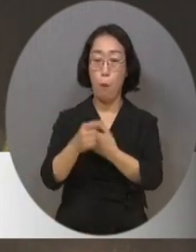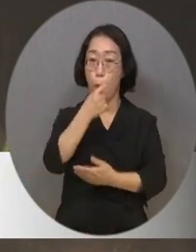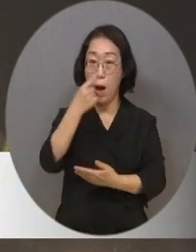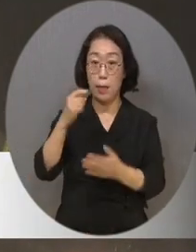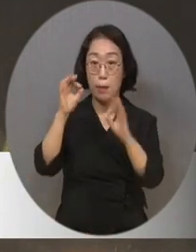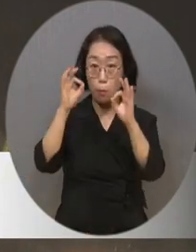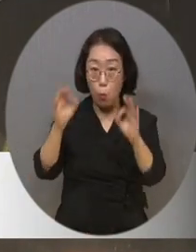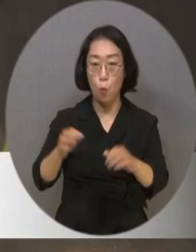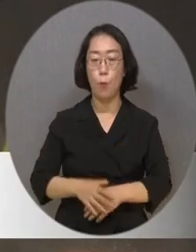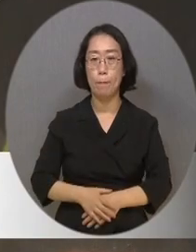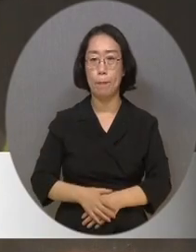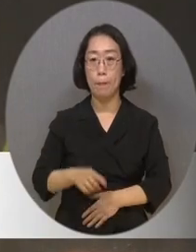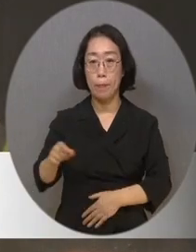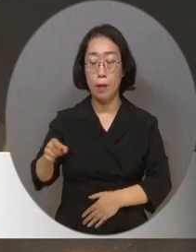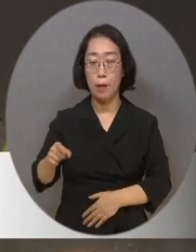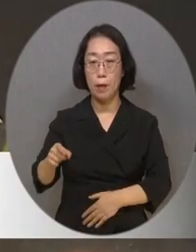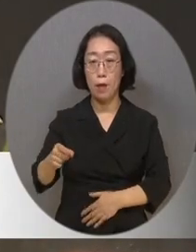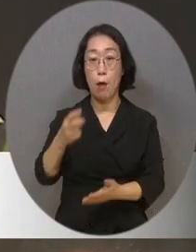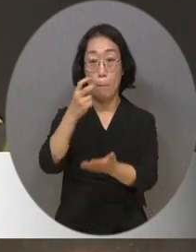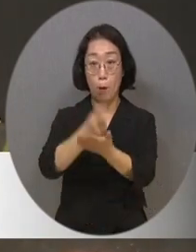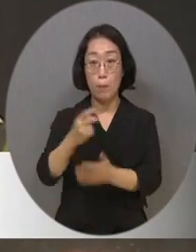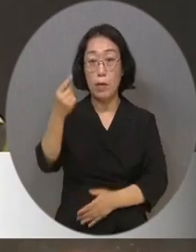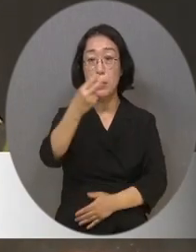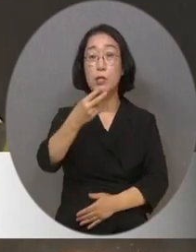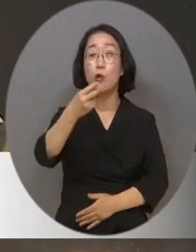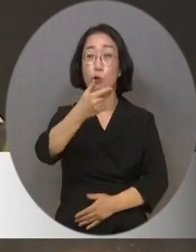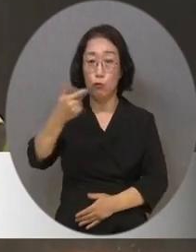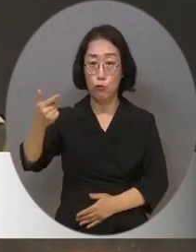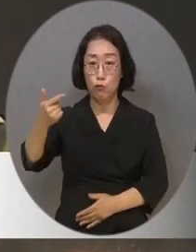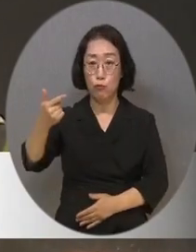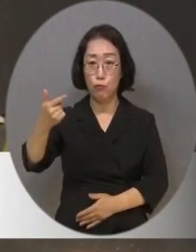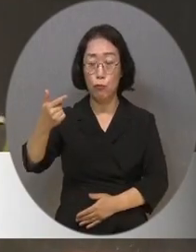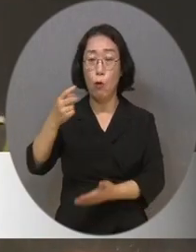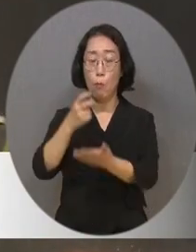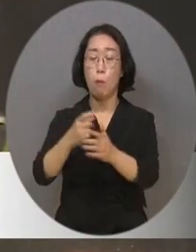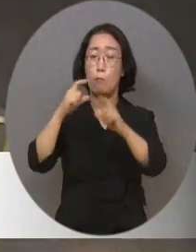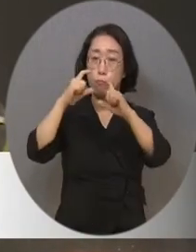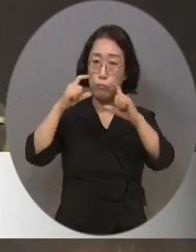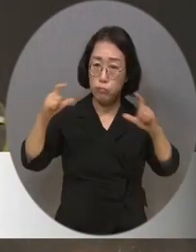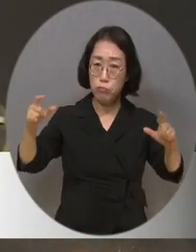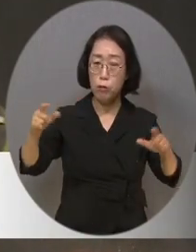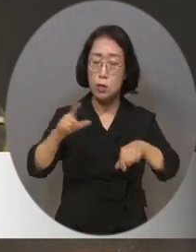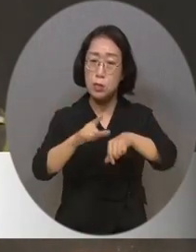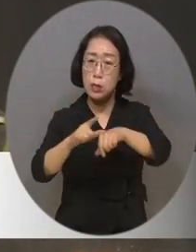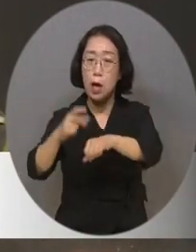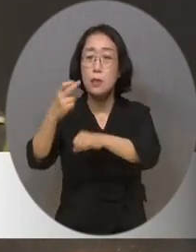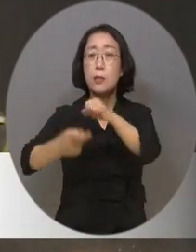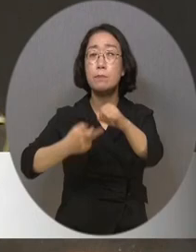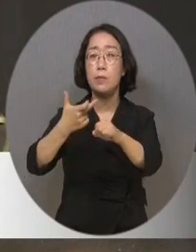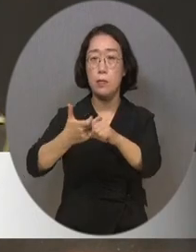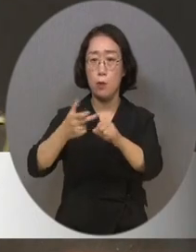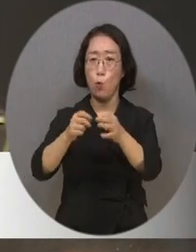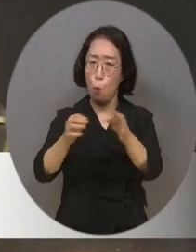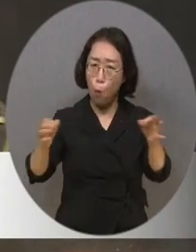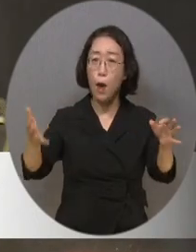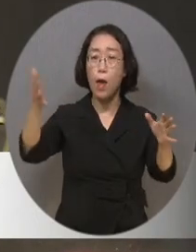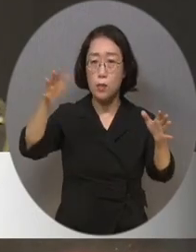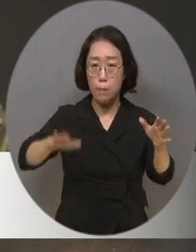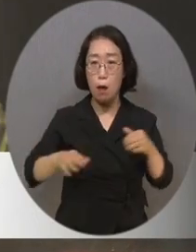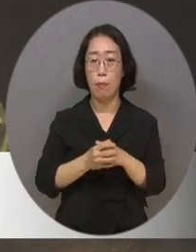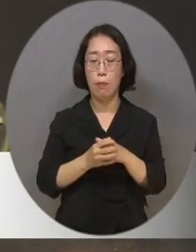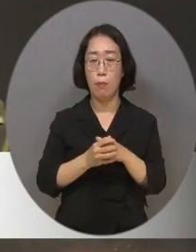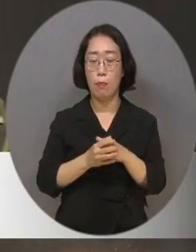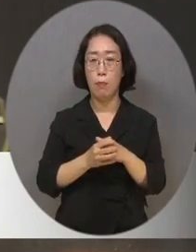확인하고 교통약자법이 2006년에 시행되어서 17년이 지났음에도 불구하고